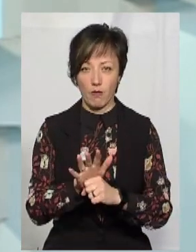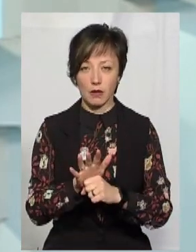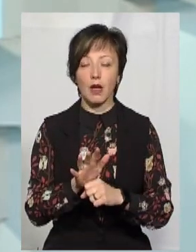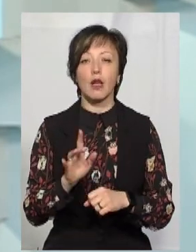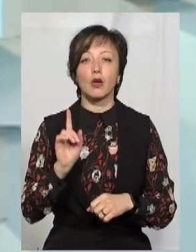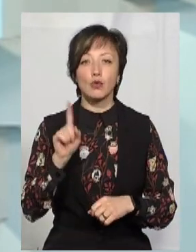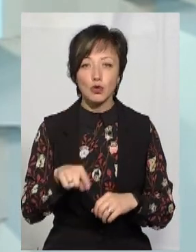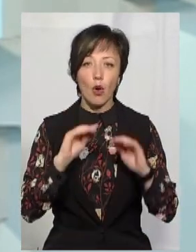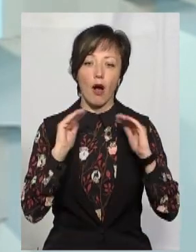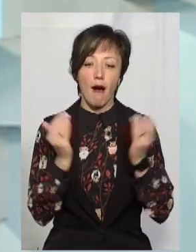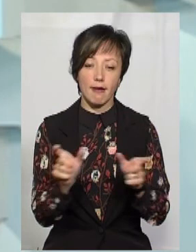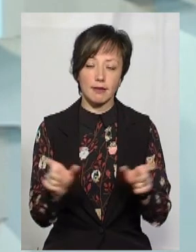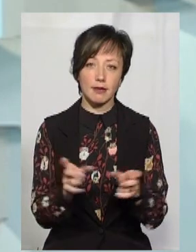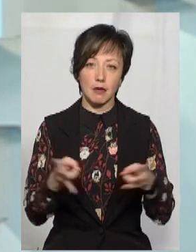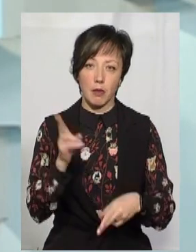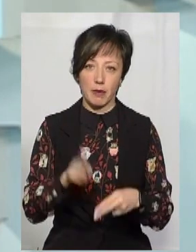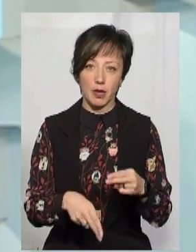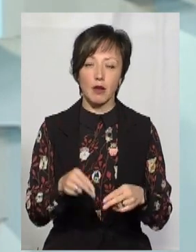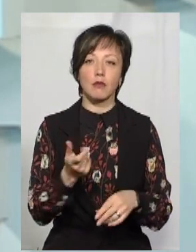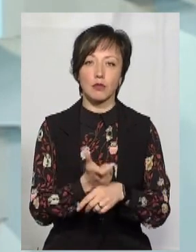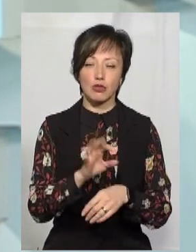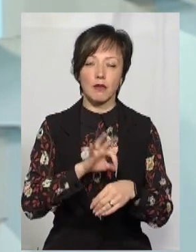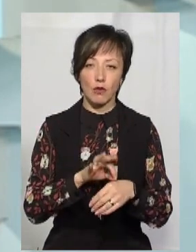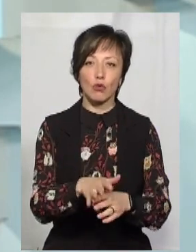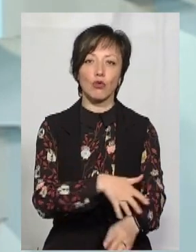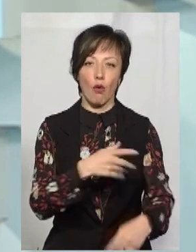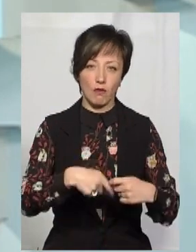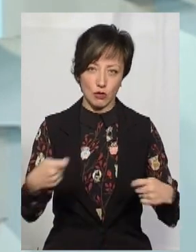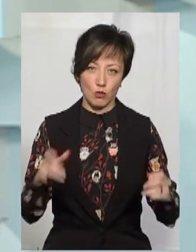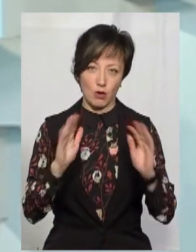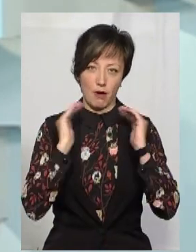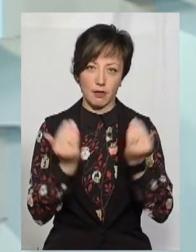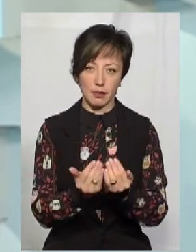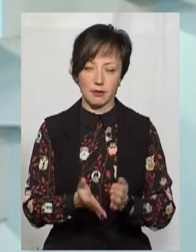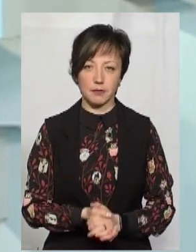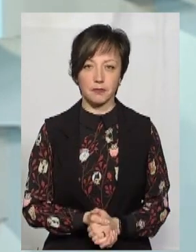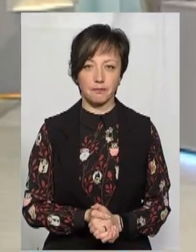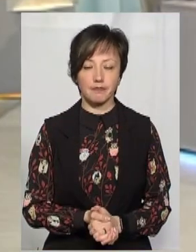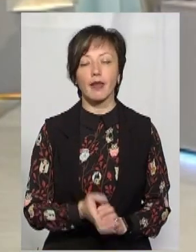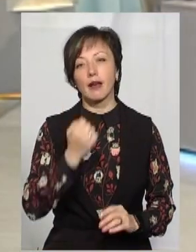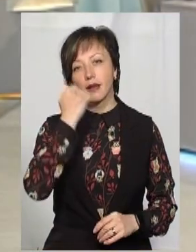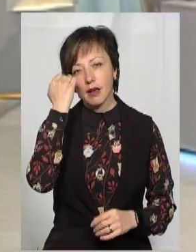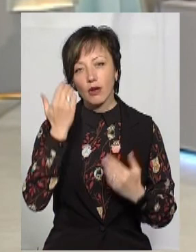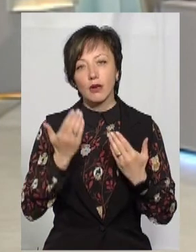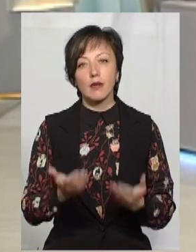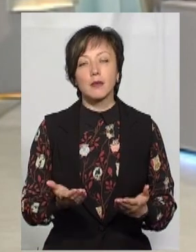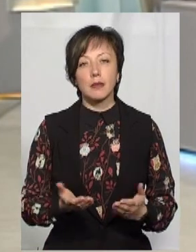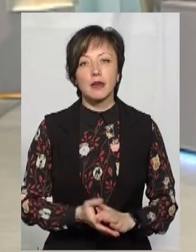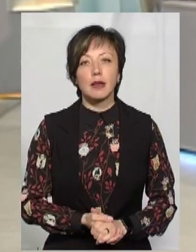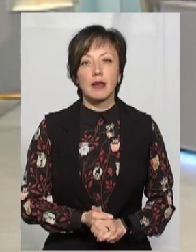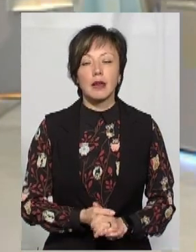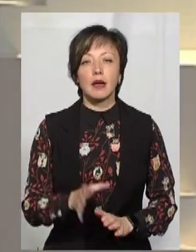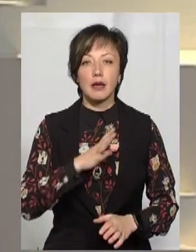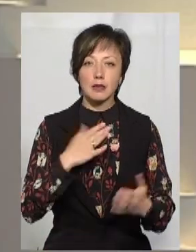COVID-19, тому що карантин треба вже припиняти. Чим більше буде захворювань, тим довше буде тривати карантин. Дякую вам, пане Дмитре.